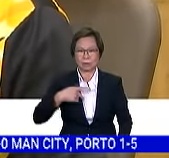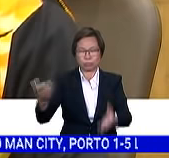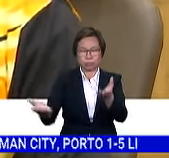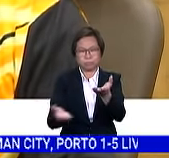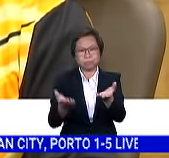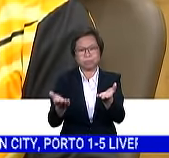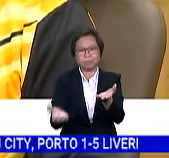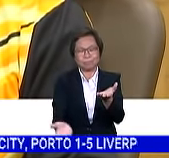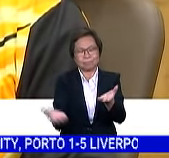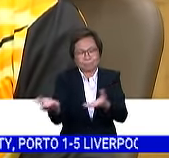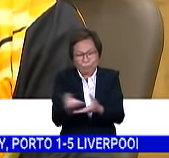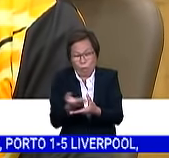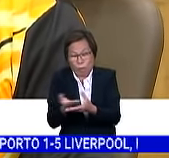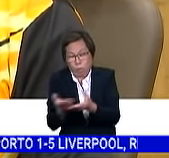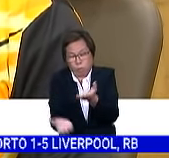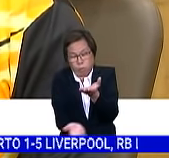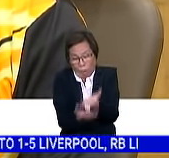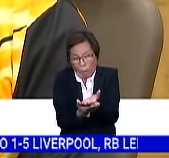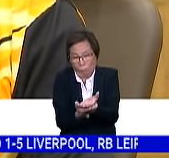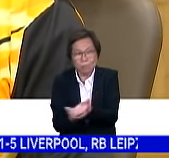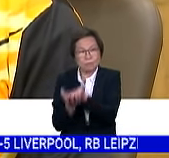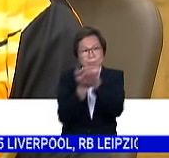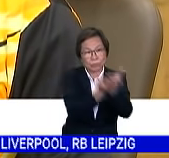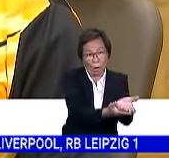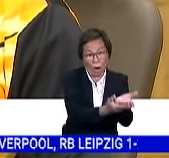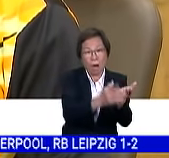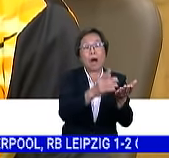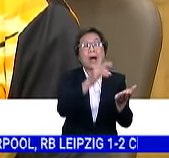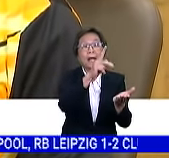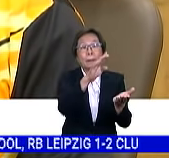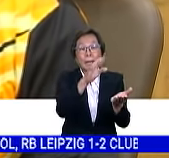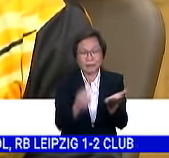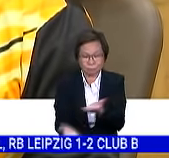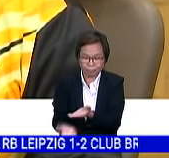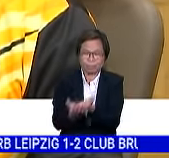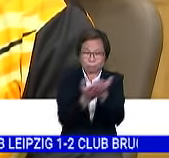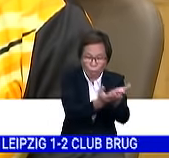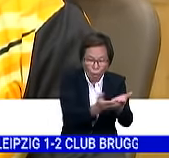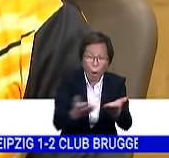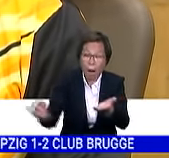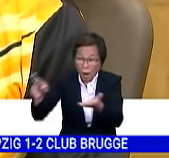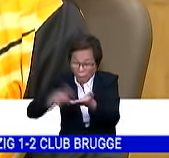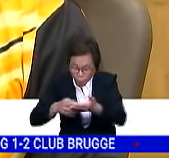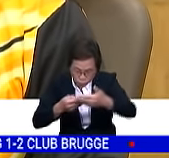satu laporan kepada pihak kementerian, dan daripada laporan itu barulah kita boleh